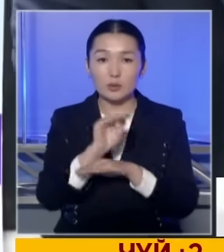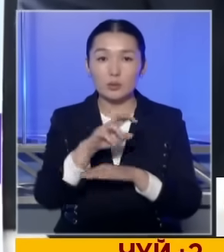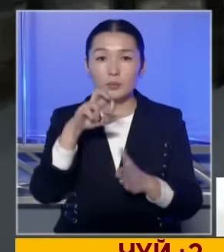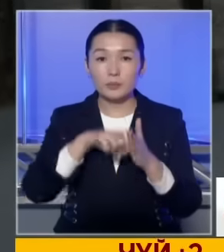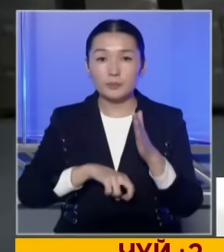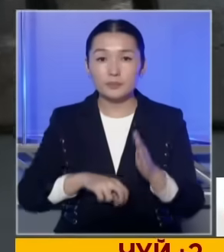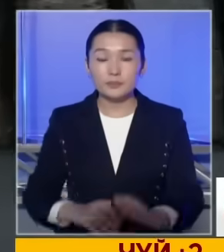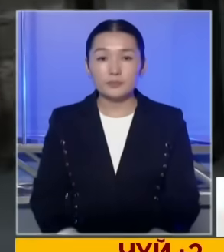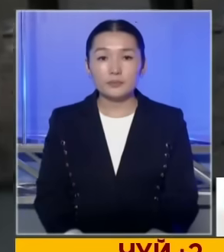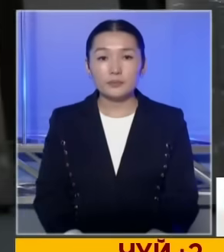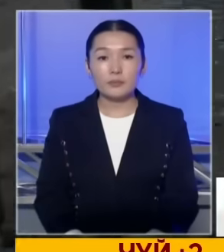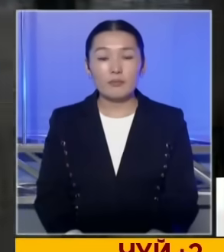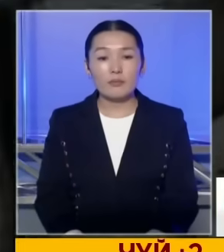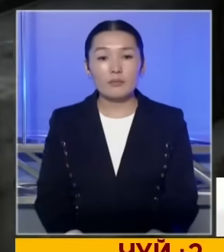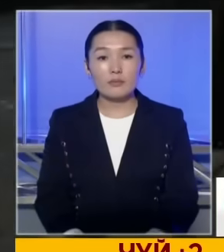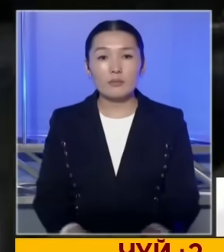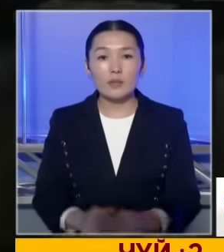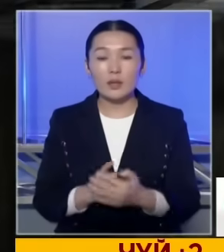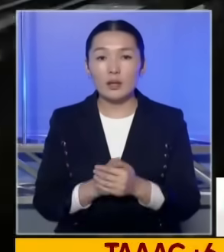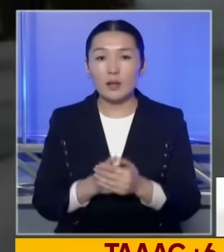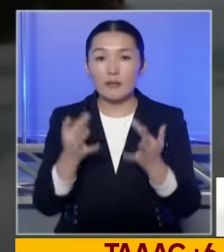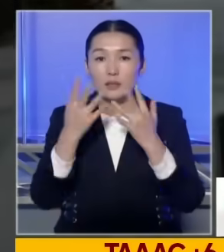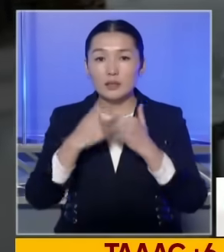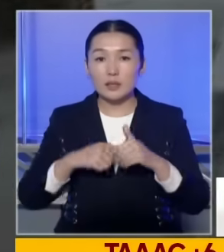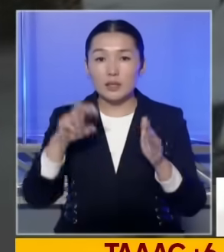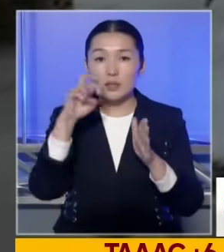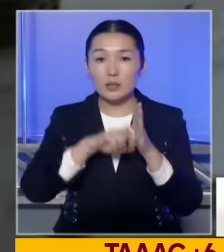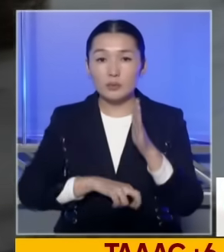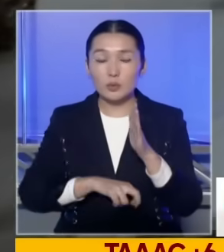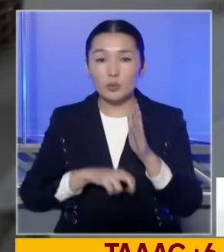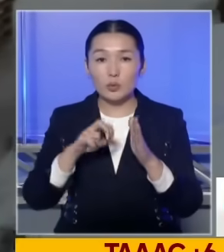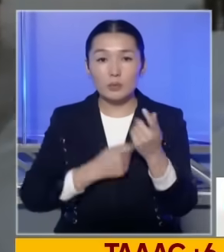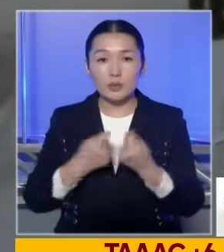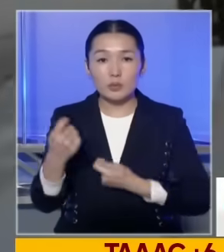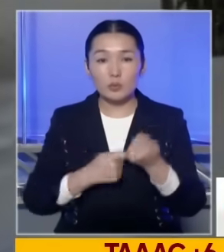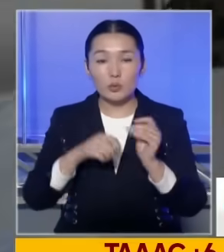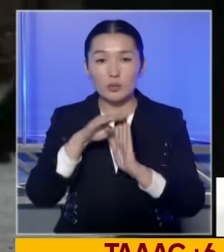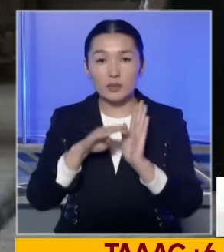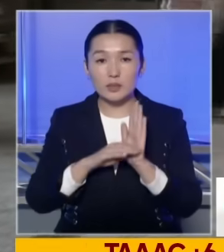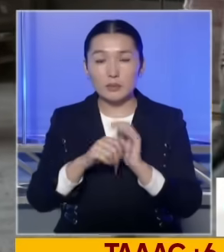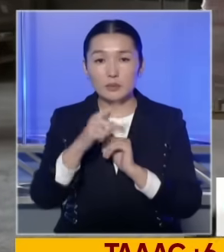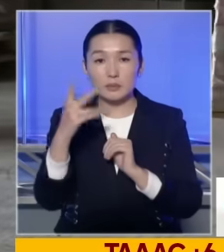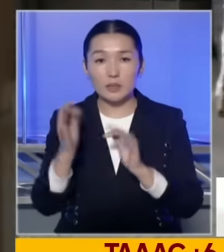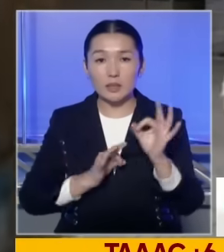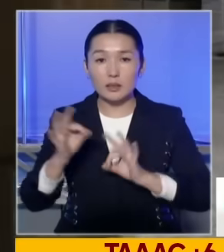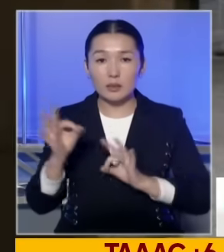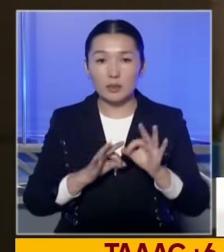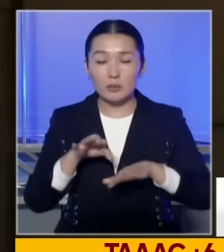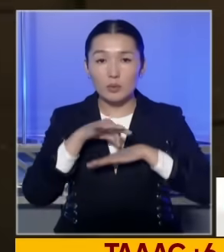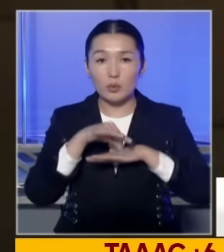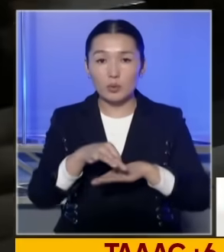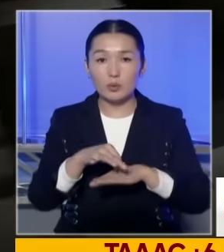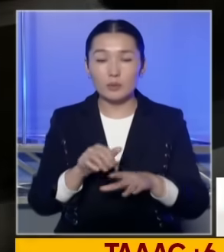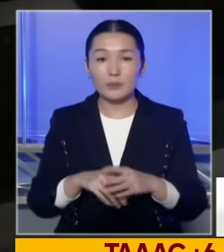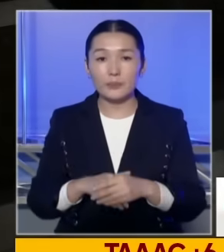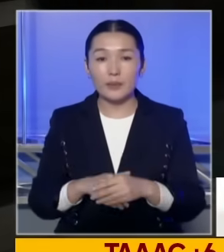эсептелинет. Смарт салым салык жолжоолорун санариптештирүүнүн алкагында салыктык башкаруу системасында бир катар ири долбоорлор ишке киргизилип иштеп